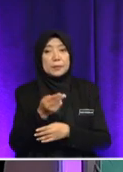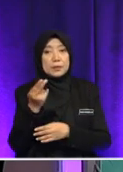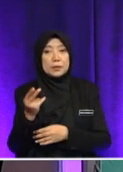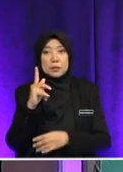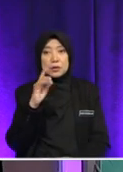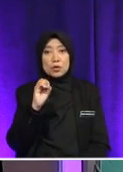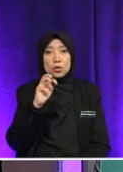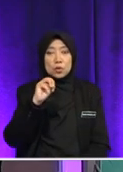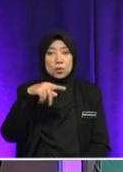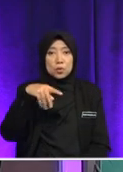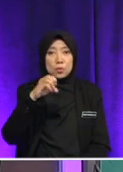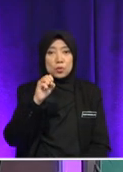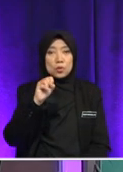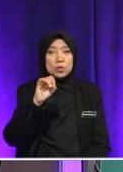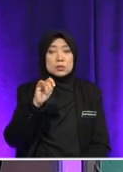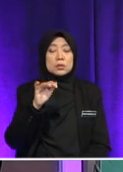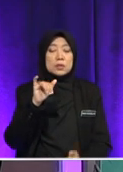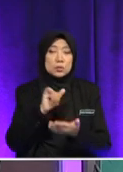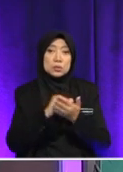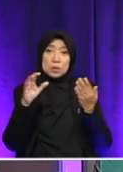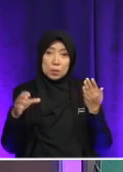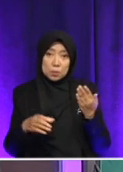Mira dan juga murid-murid adalah campuran